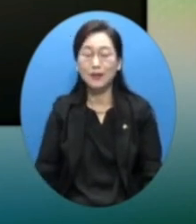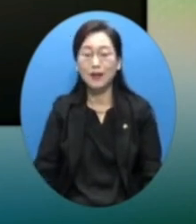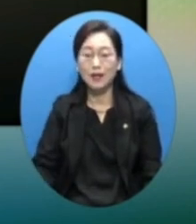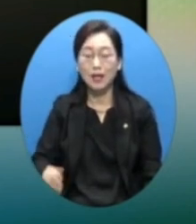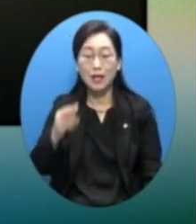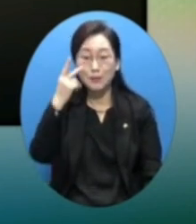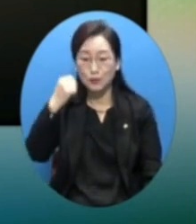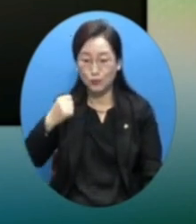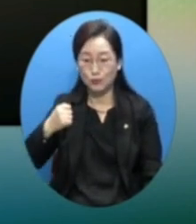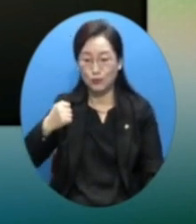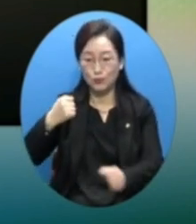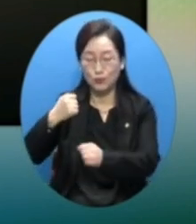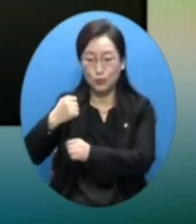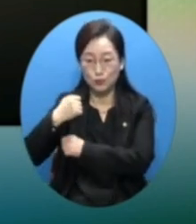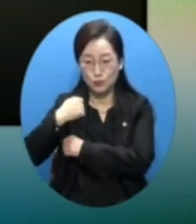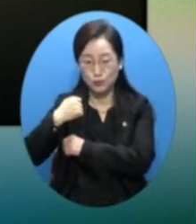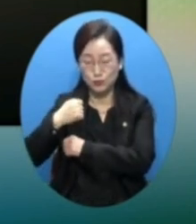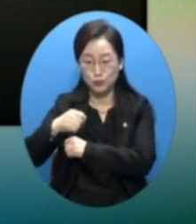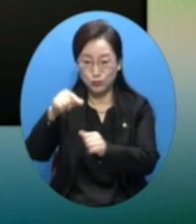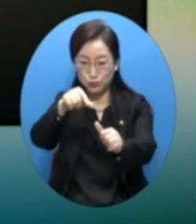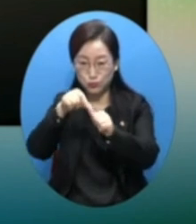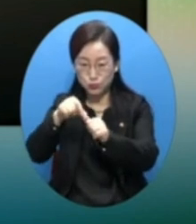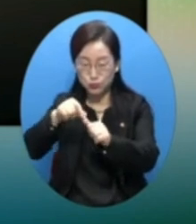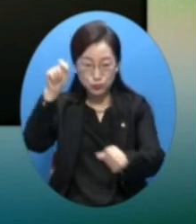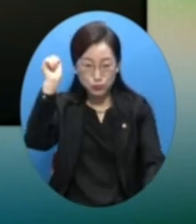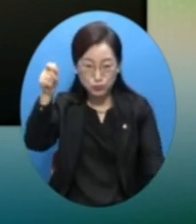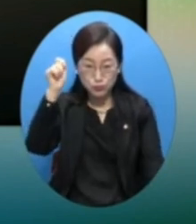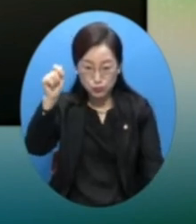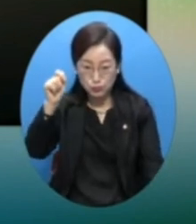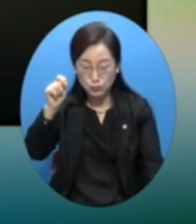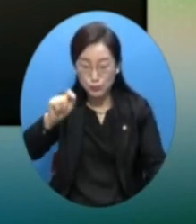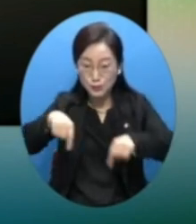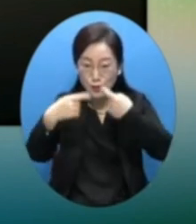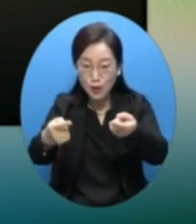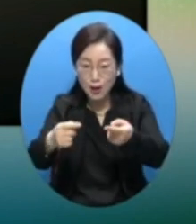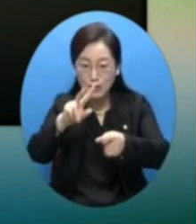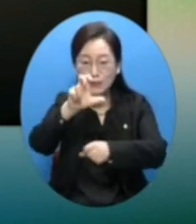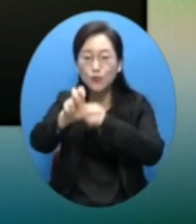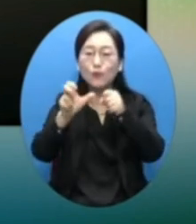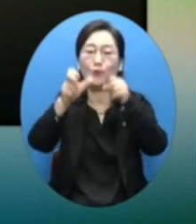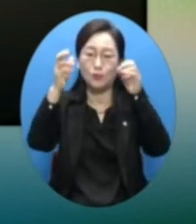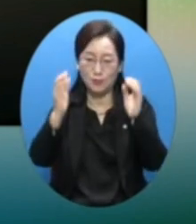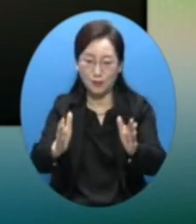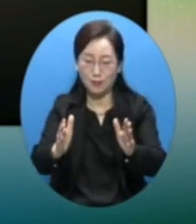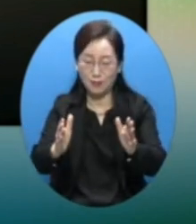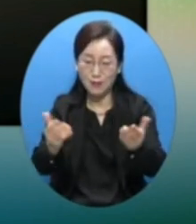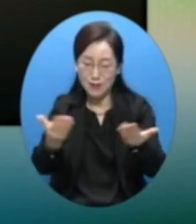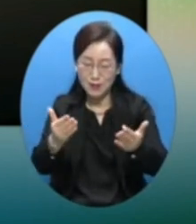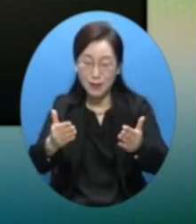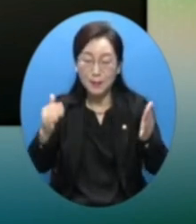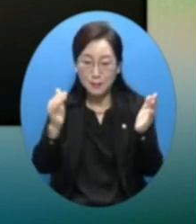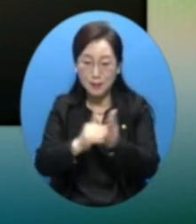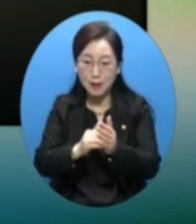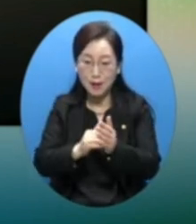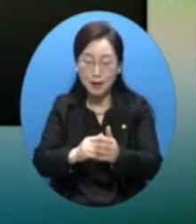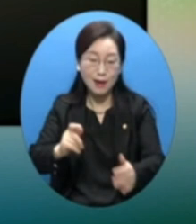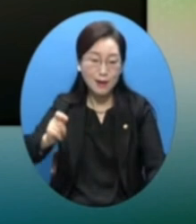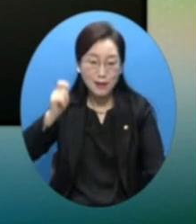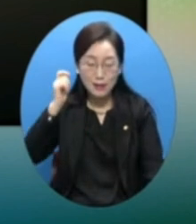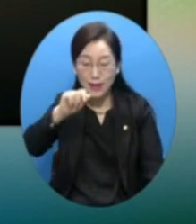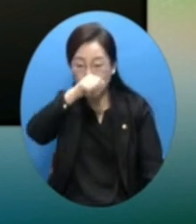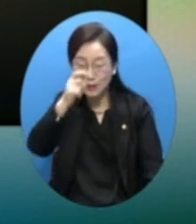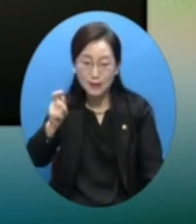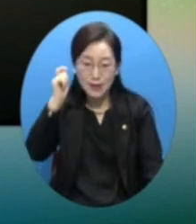구세군 재활원께서 25년을 사역하고 2018년부터는 케냐 청소년 장애인 재활원 사역을 다녀오고 계시는